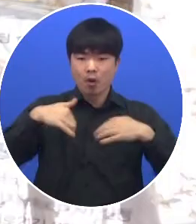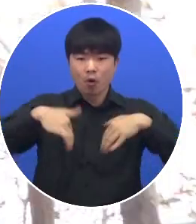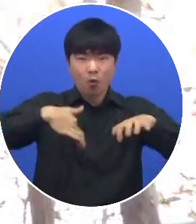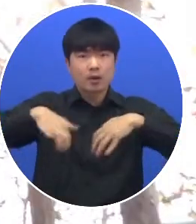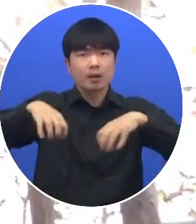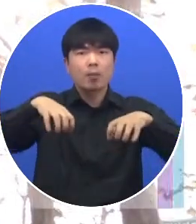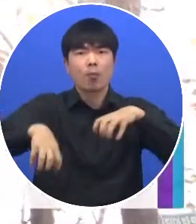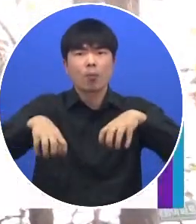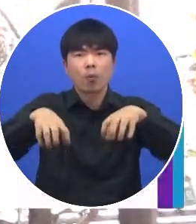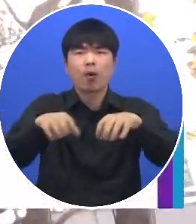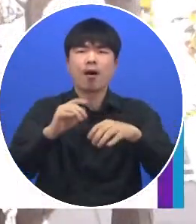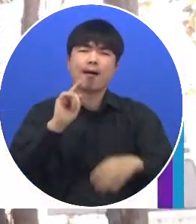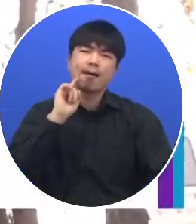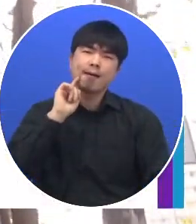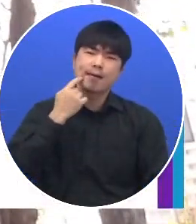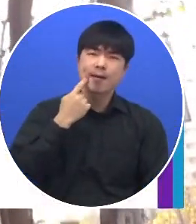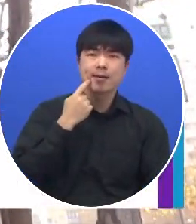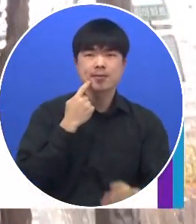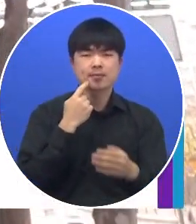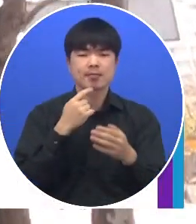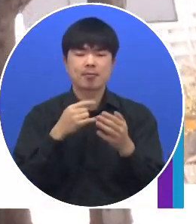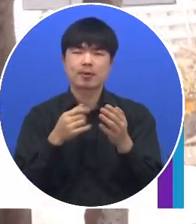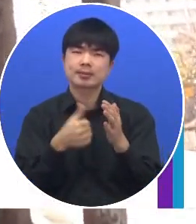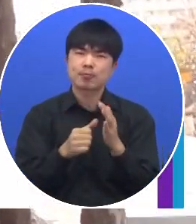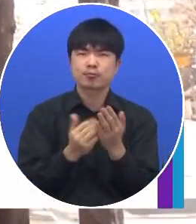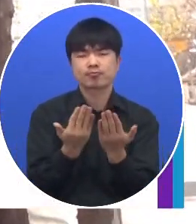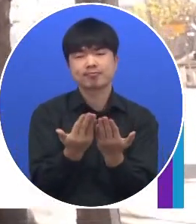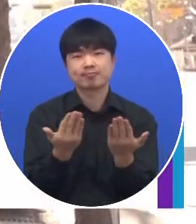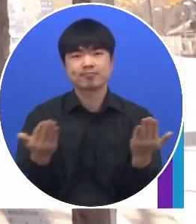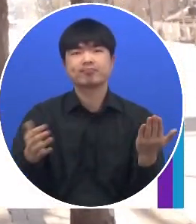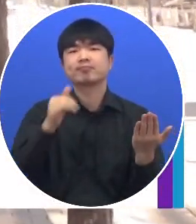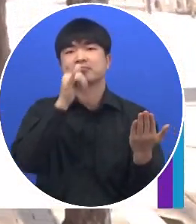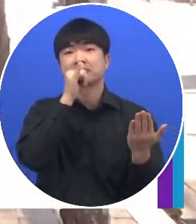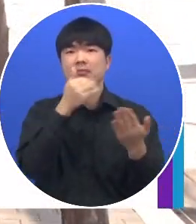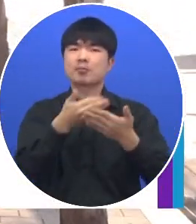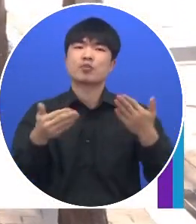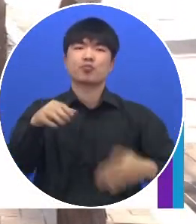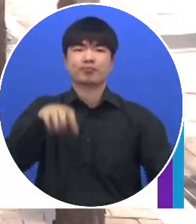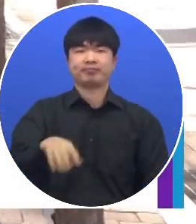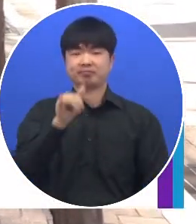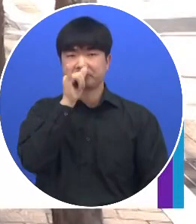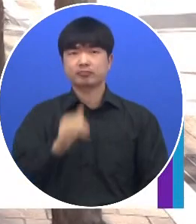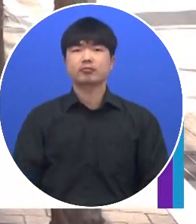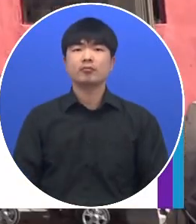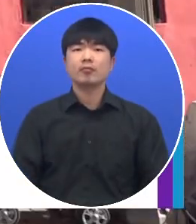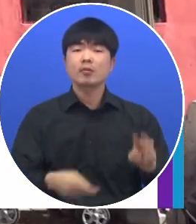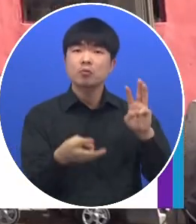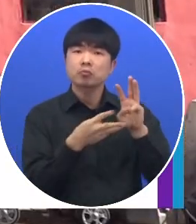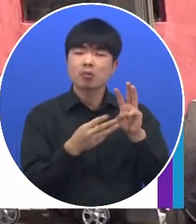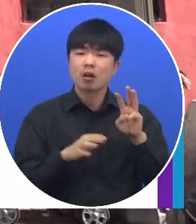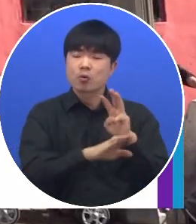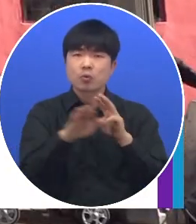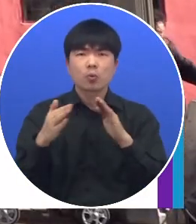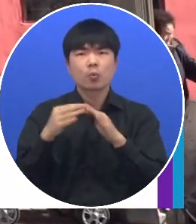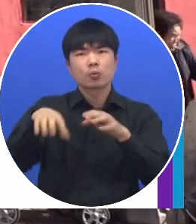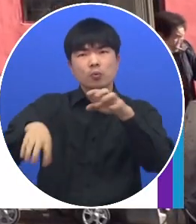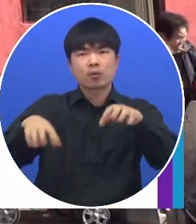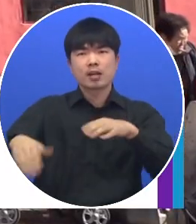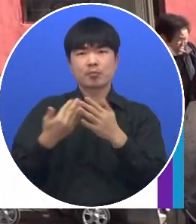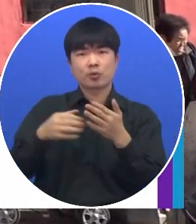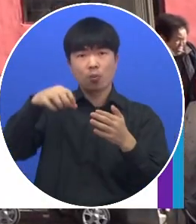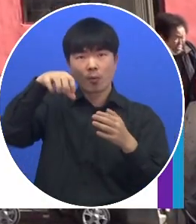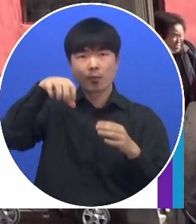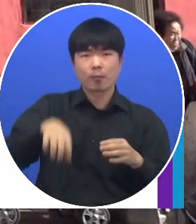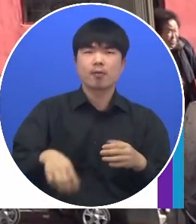중랑구는 거리 곳곳에 예술작품으로 가득한 말 그대로 도시가 미술관인 곳인데요 중랑 우리 동네